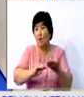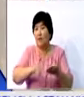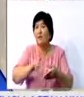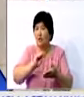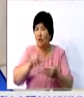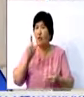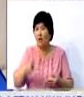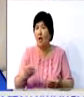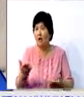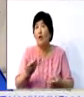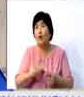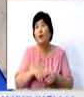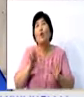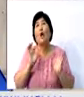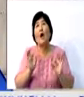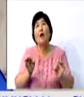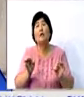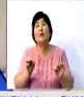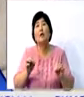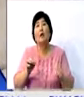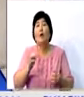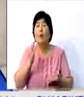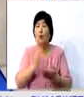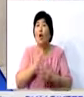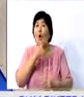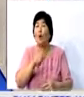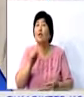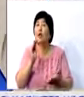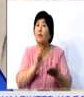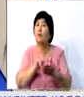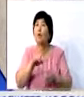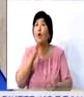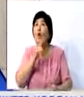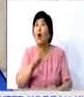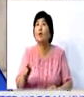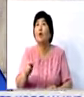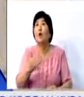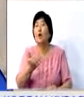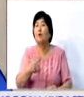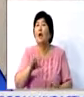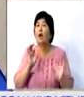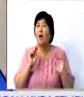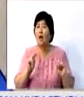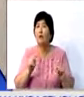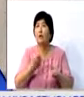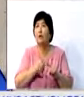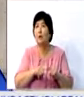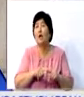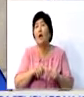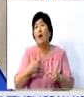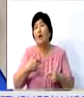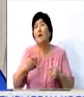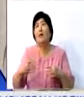жазатын, сөзде әділдік орнаған уақыт деп белгіленген сол уақыттың өзінде әділдік үшін, ақиқат